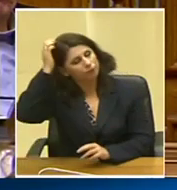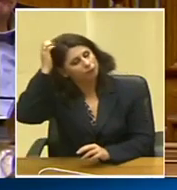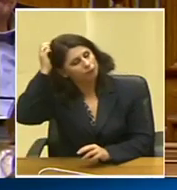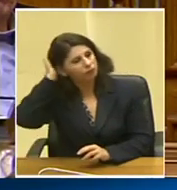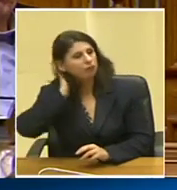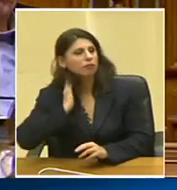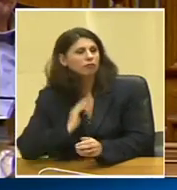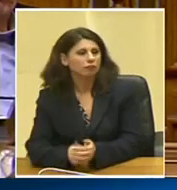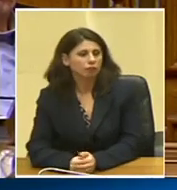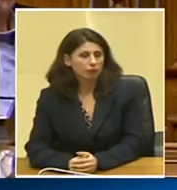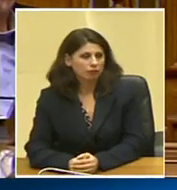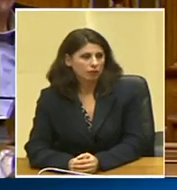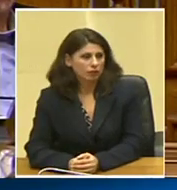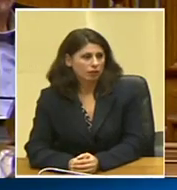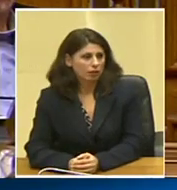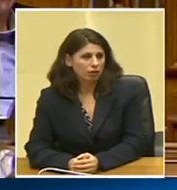Έρχομαι